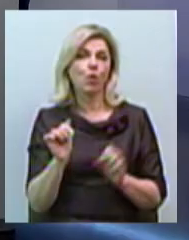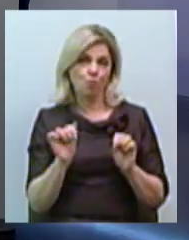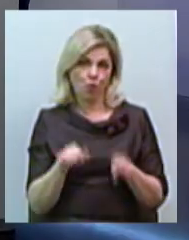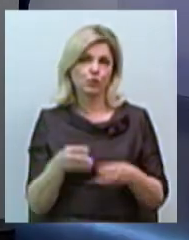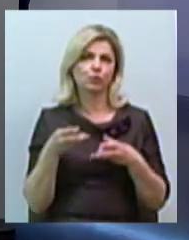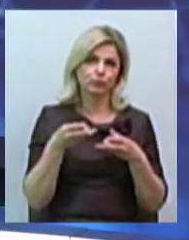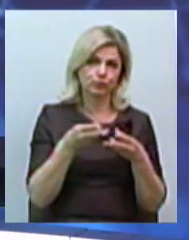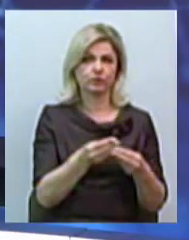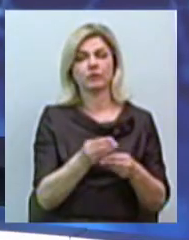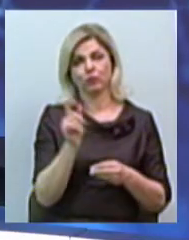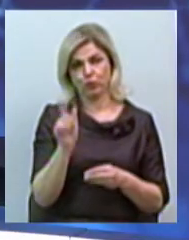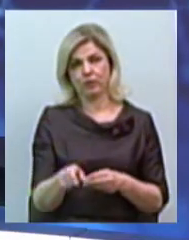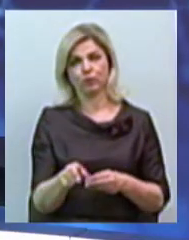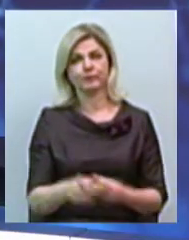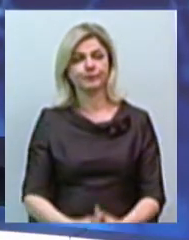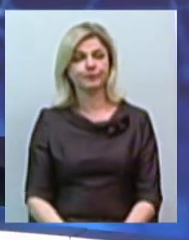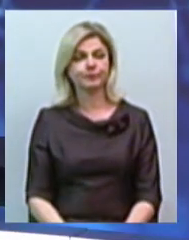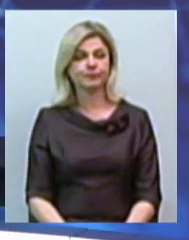може людину